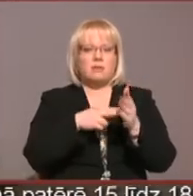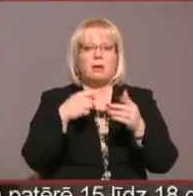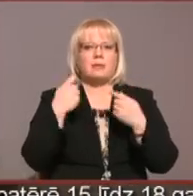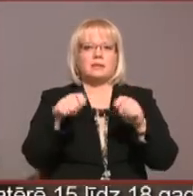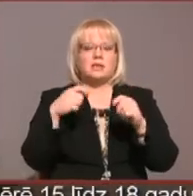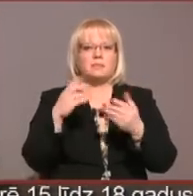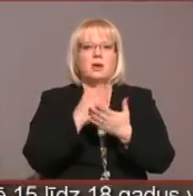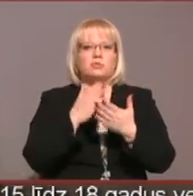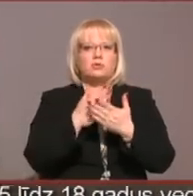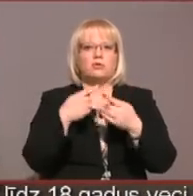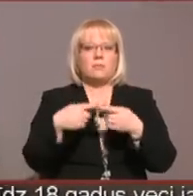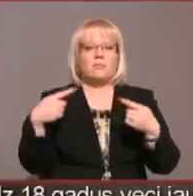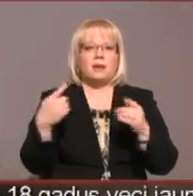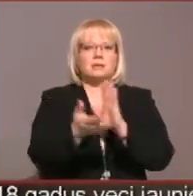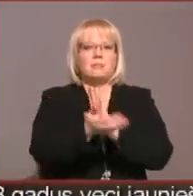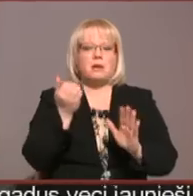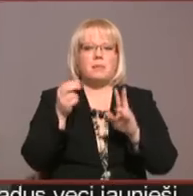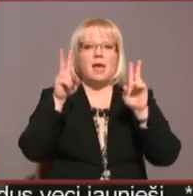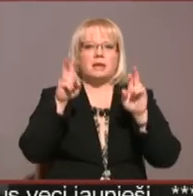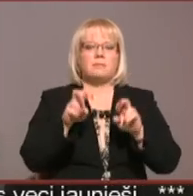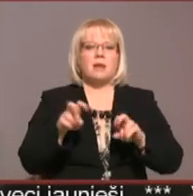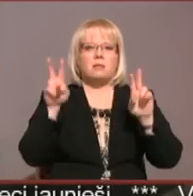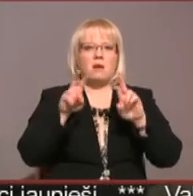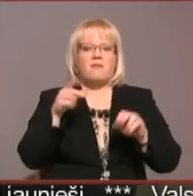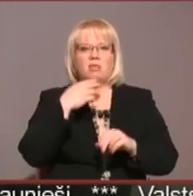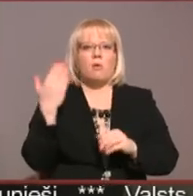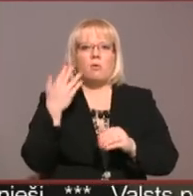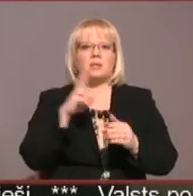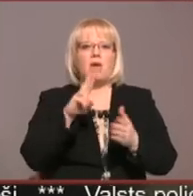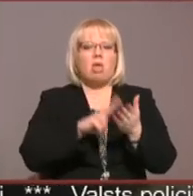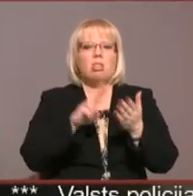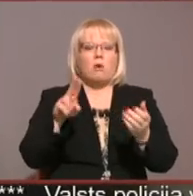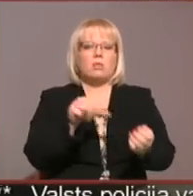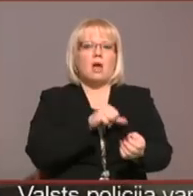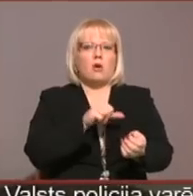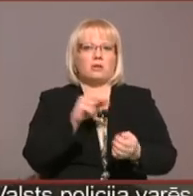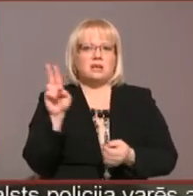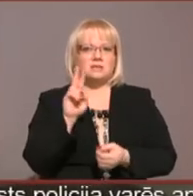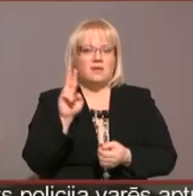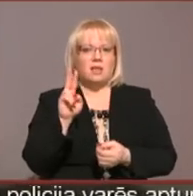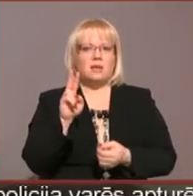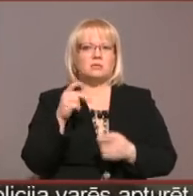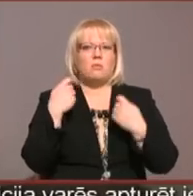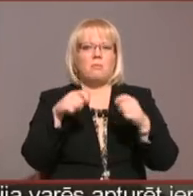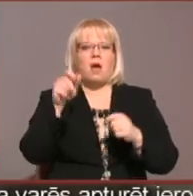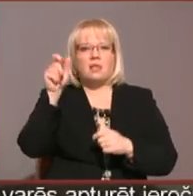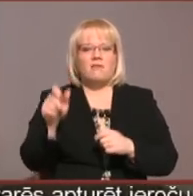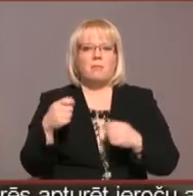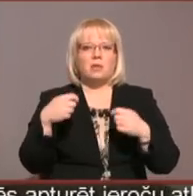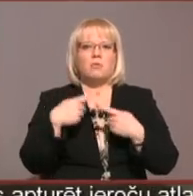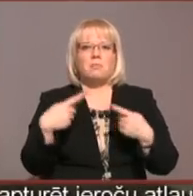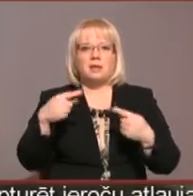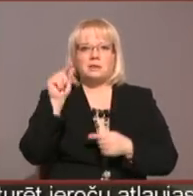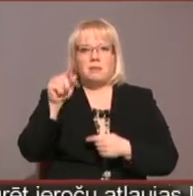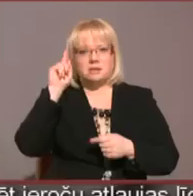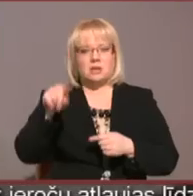preci policijas darbinieki izņem, lai eksperti pārbaudītu, vai tajā nav kādas neatļautas narkotiskās vielas. Tiesa gan pārdevēji par tirgoto preci masko